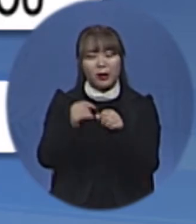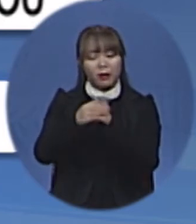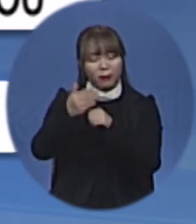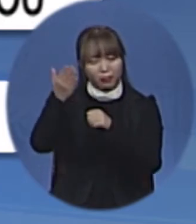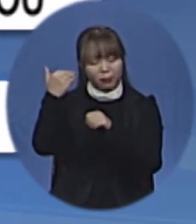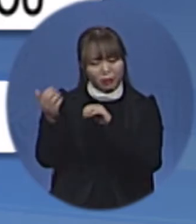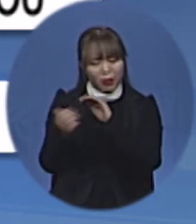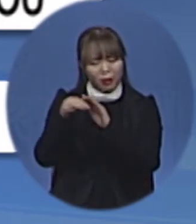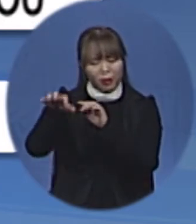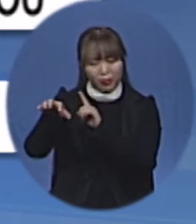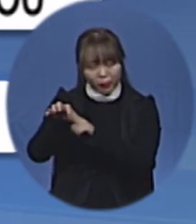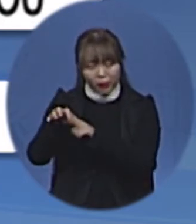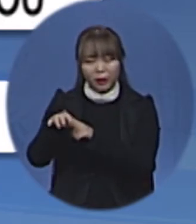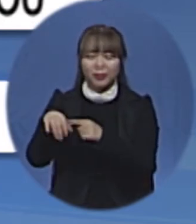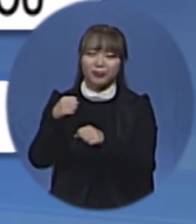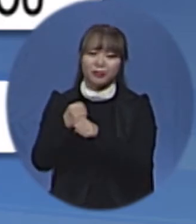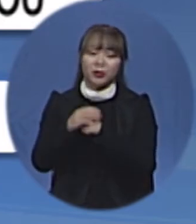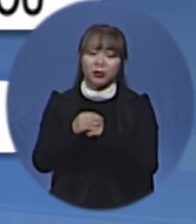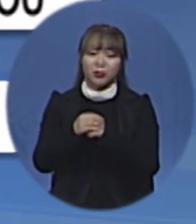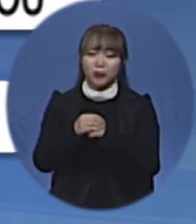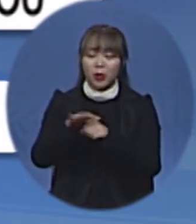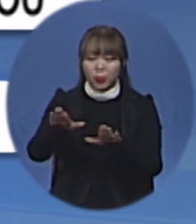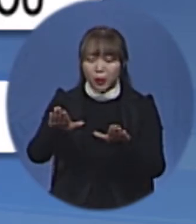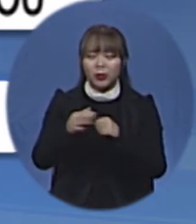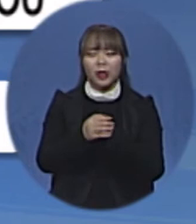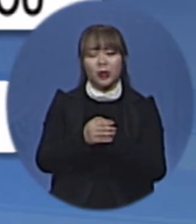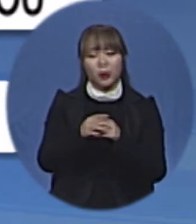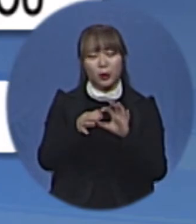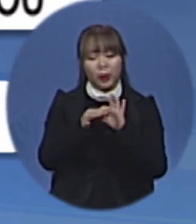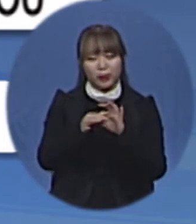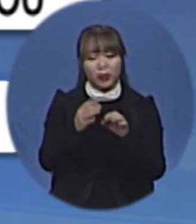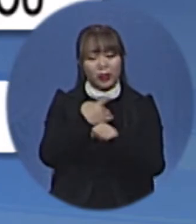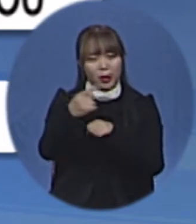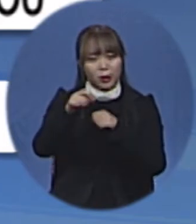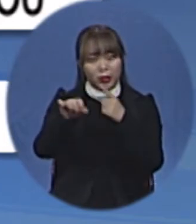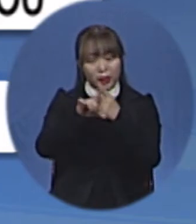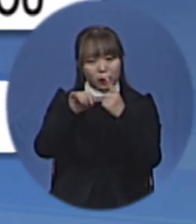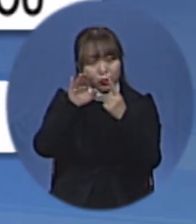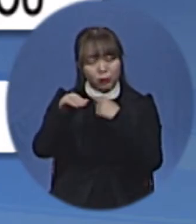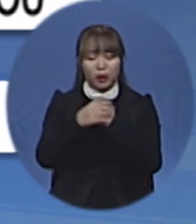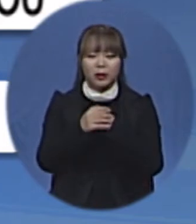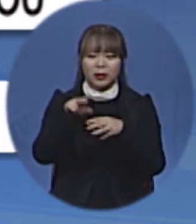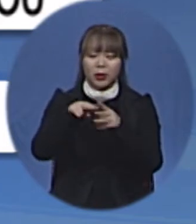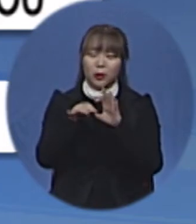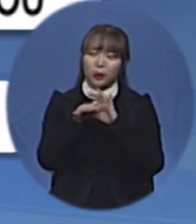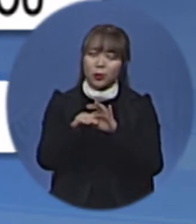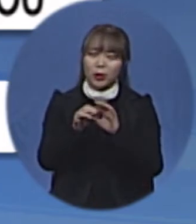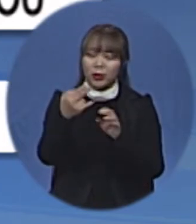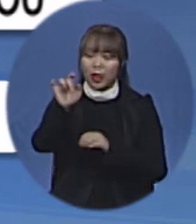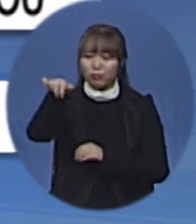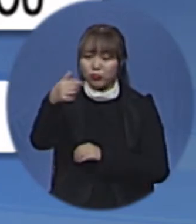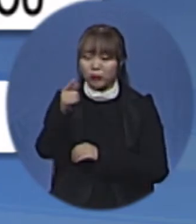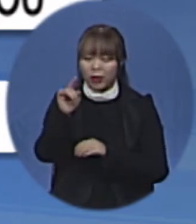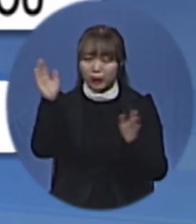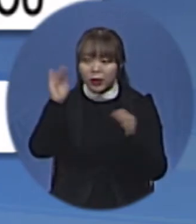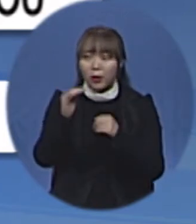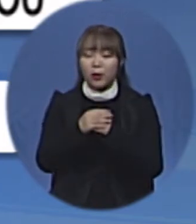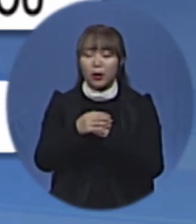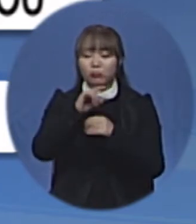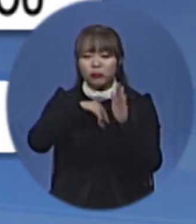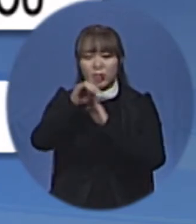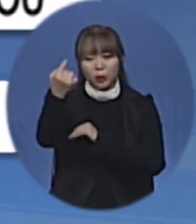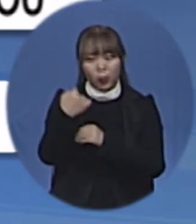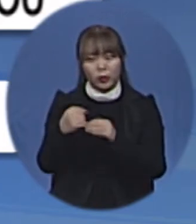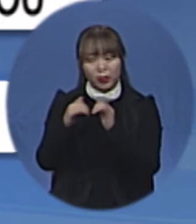최고 자리에 지어지고 있습니다. 충북도교육청은 이에 따라 내년 1월 이후부터는 센터를 통해 다문화 학생과 탈북가정